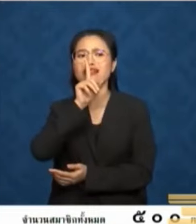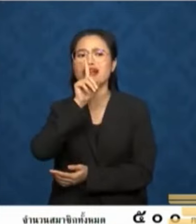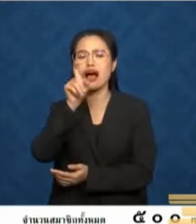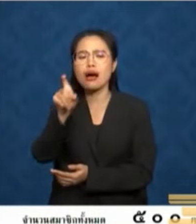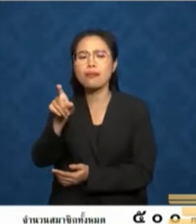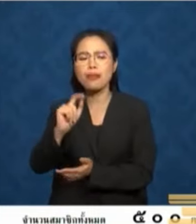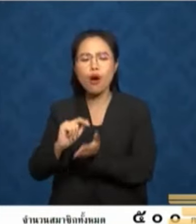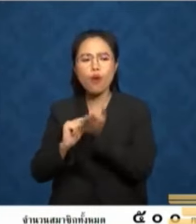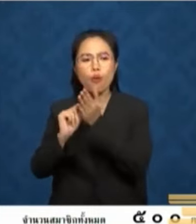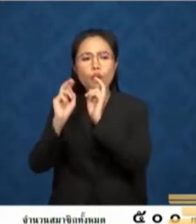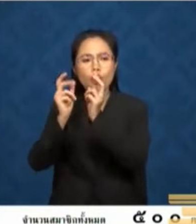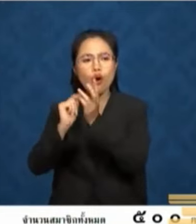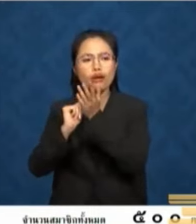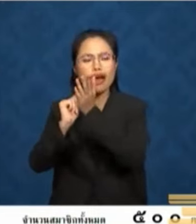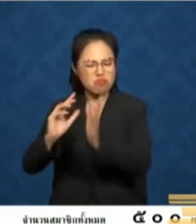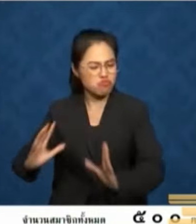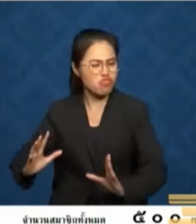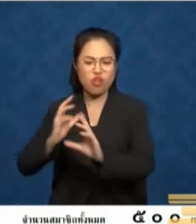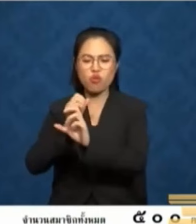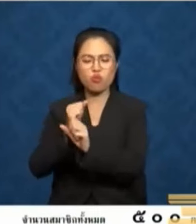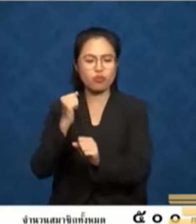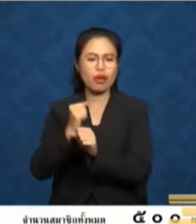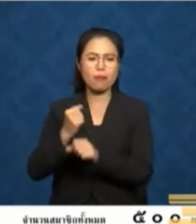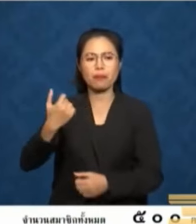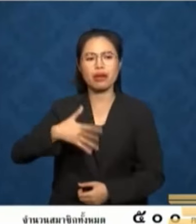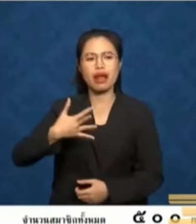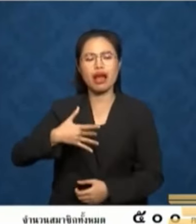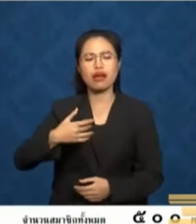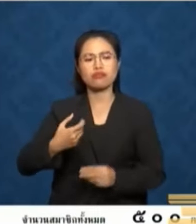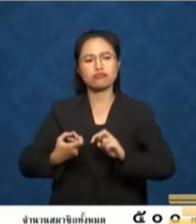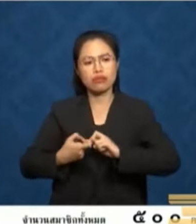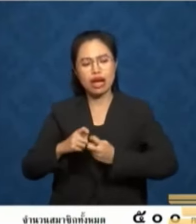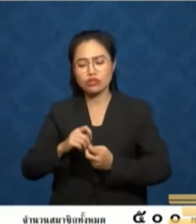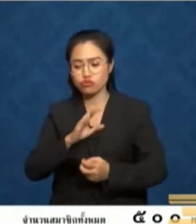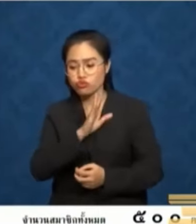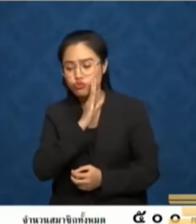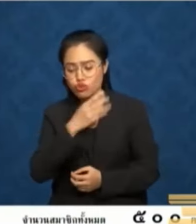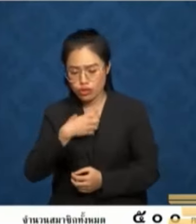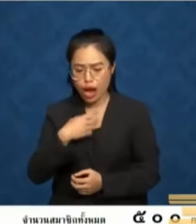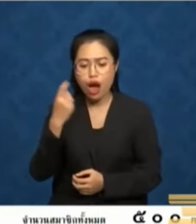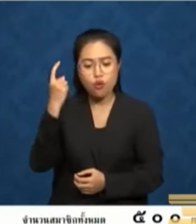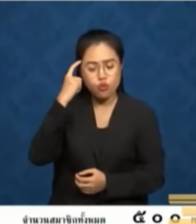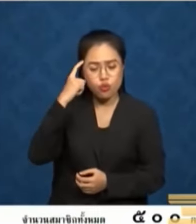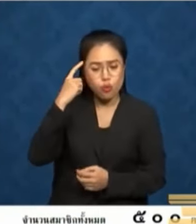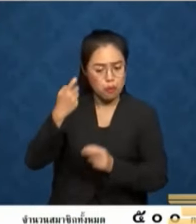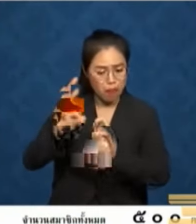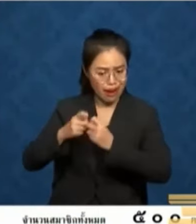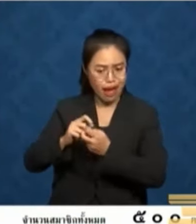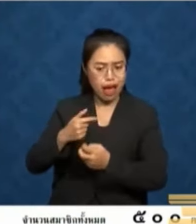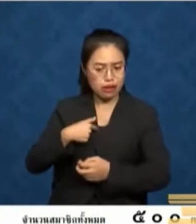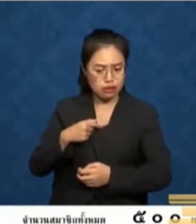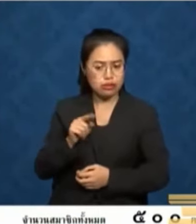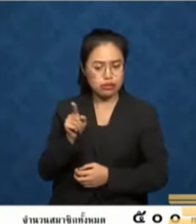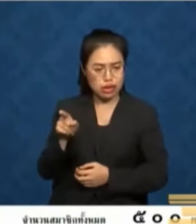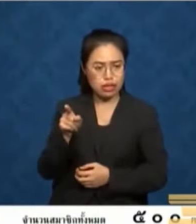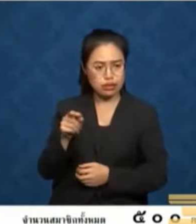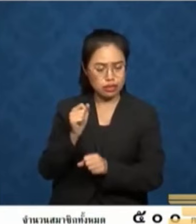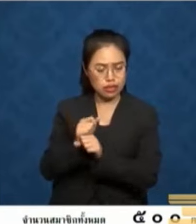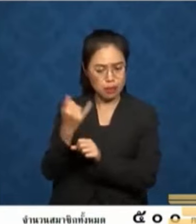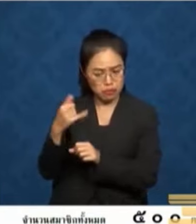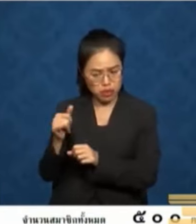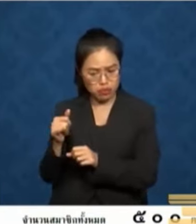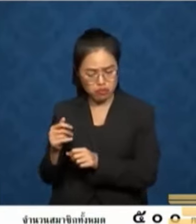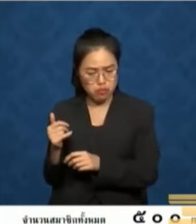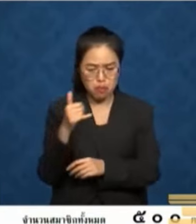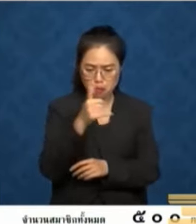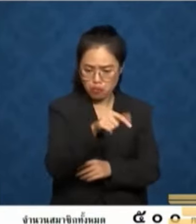สามารถที่จะสรุปกันได้มีอย่างเดียวเท่านั้นถ้าอยากรู้ว่าปัญหานี้มันก้าวล้ำหรือไม่มันร่วงละเมิดหรือ